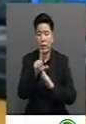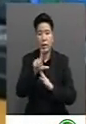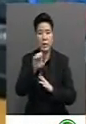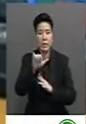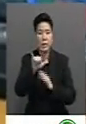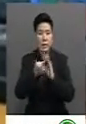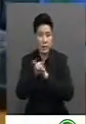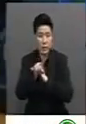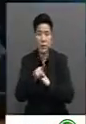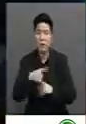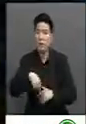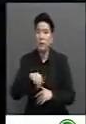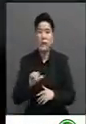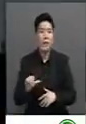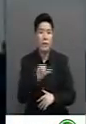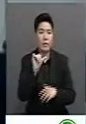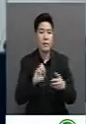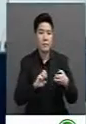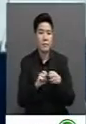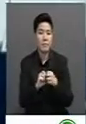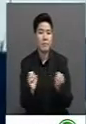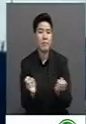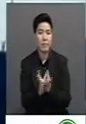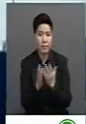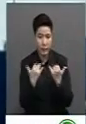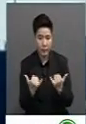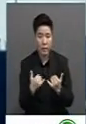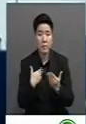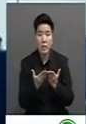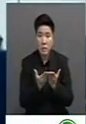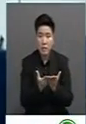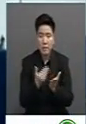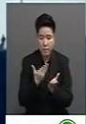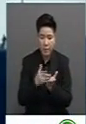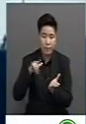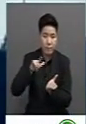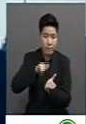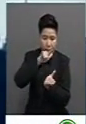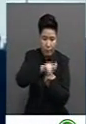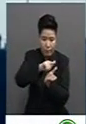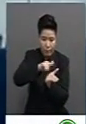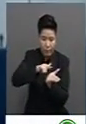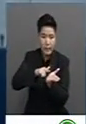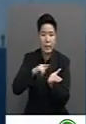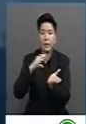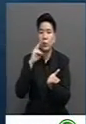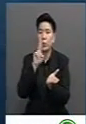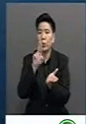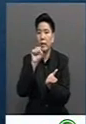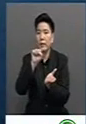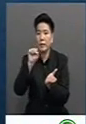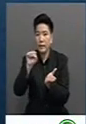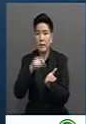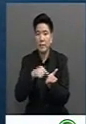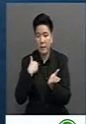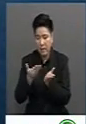ให้ภูมิภาคไร้เสถียรภาพกองเรือโจมตีดังกล่าวประกอบด้วยเรือบรรทุกเครื่องบิน USS คาวินสันเรือพิฆาต